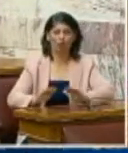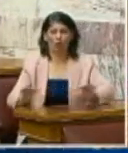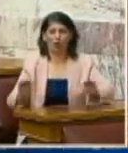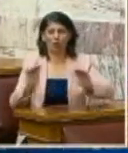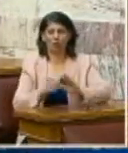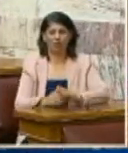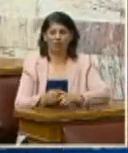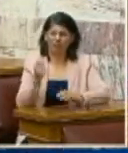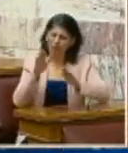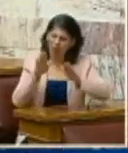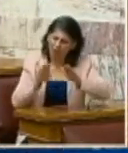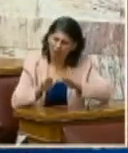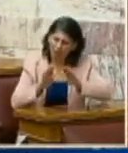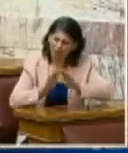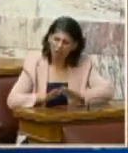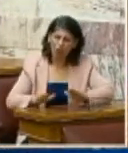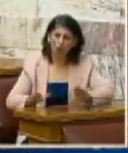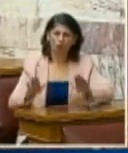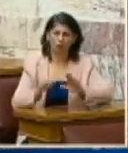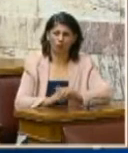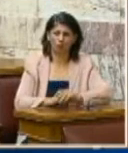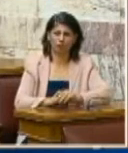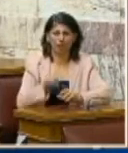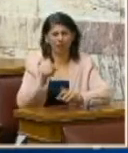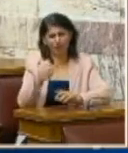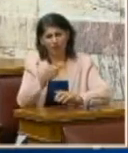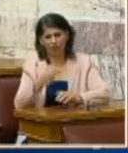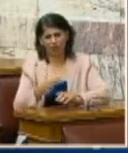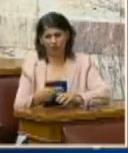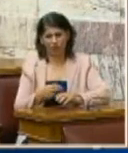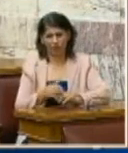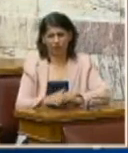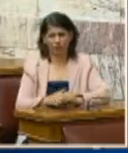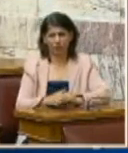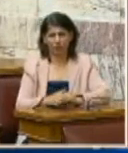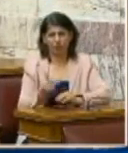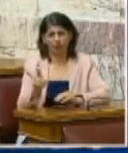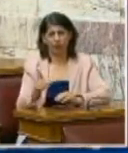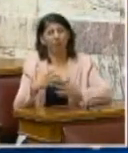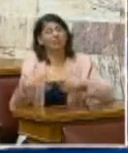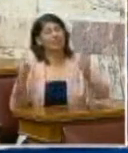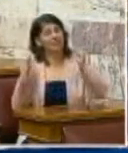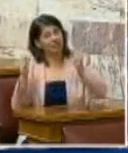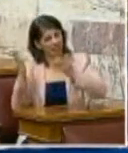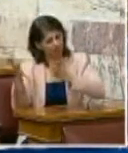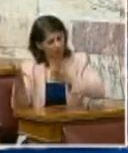χαμηλός στους τόνους σας για αυτά τα ζητήματα. Με τις υγείες σας.